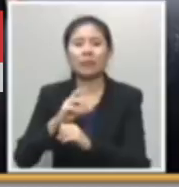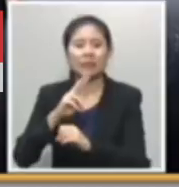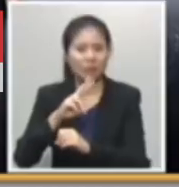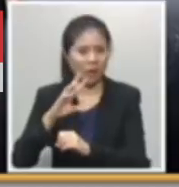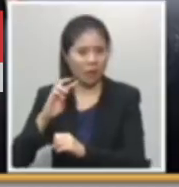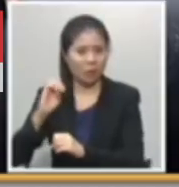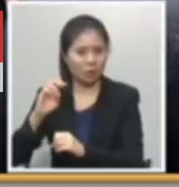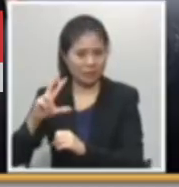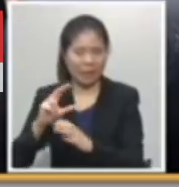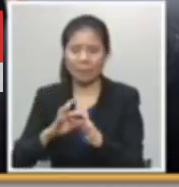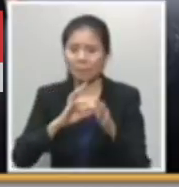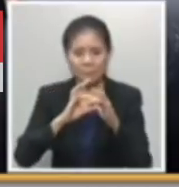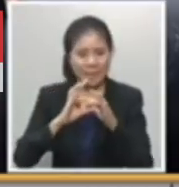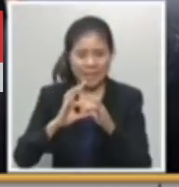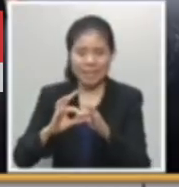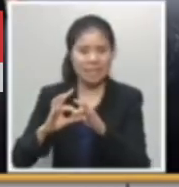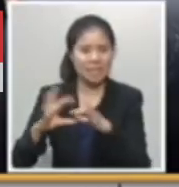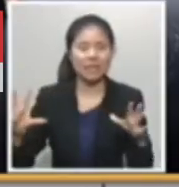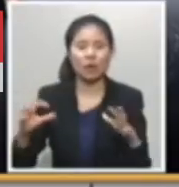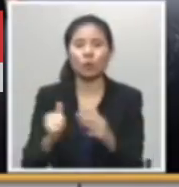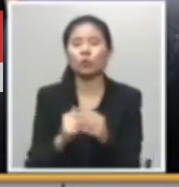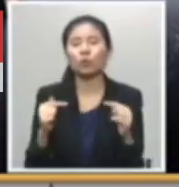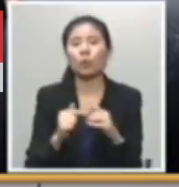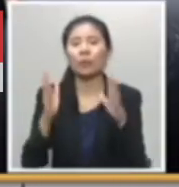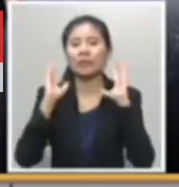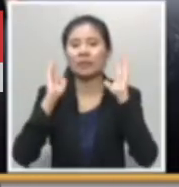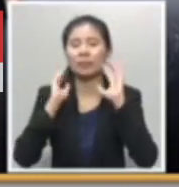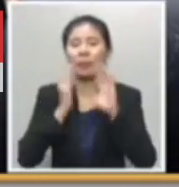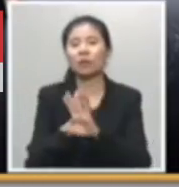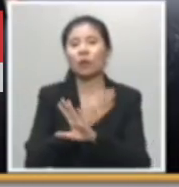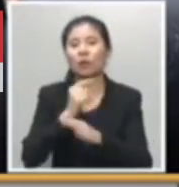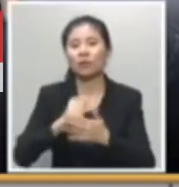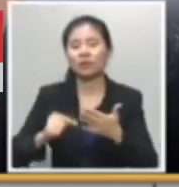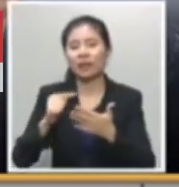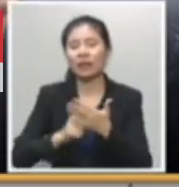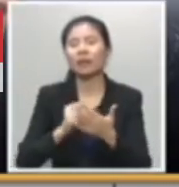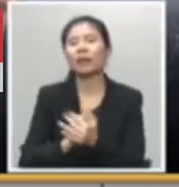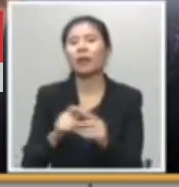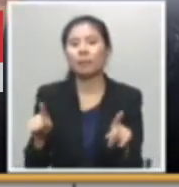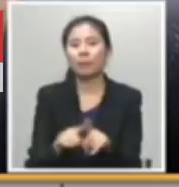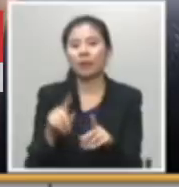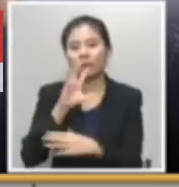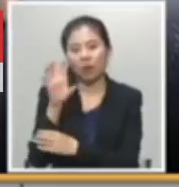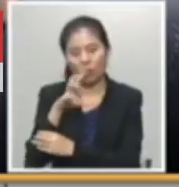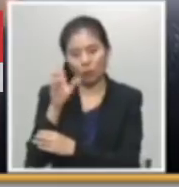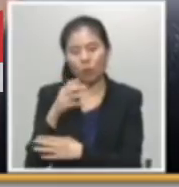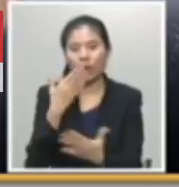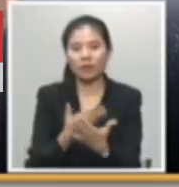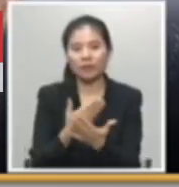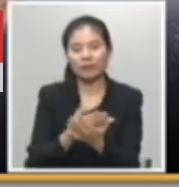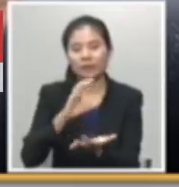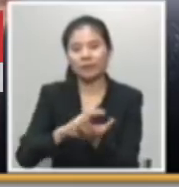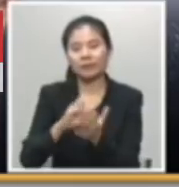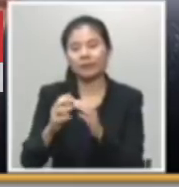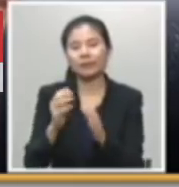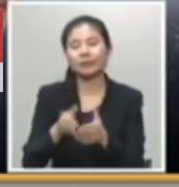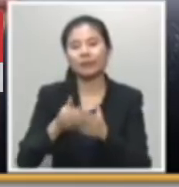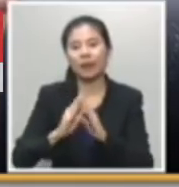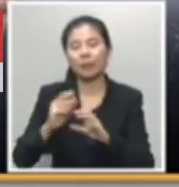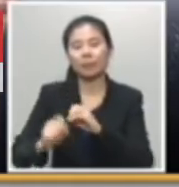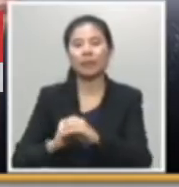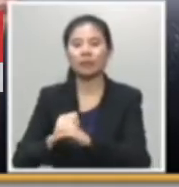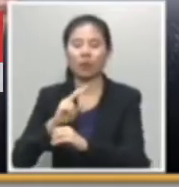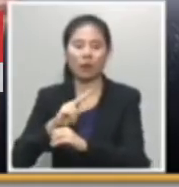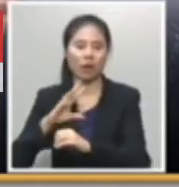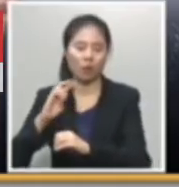สียงมาเลยคือการหลอกลวงชัดๆท่านดูนะครับนอกจากนั้นนะครับงบที่จัดตั้งมาในปี63นี้